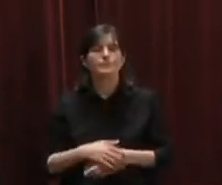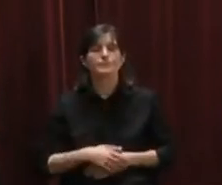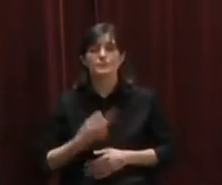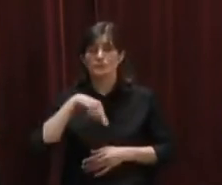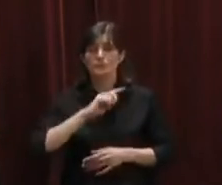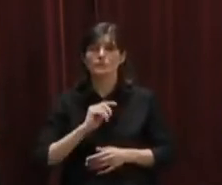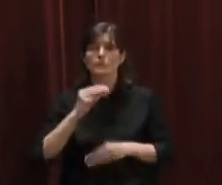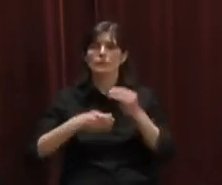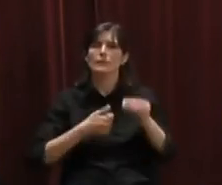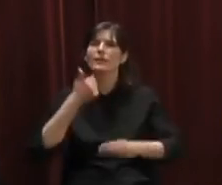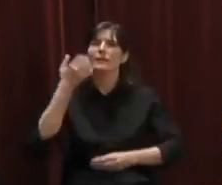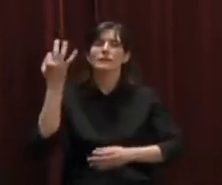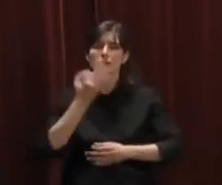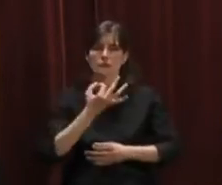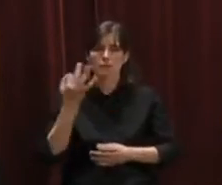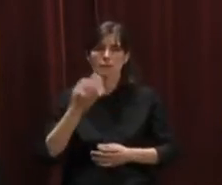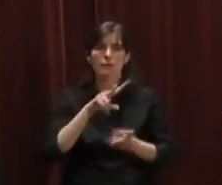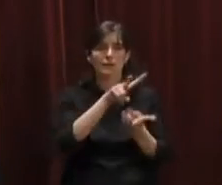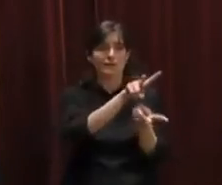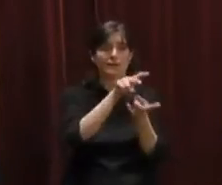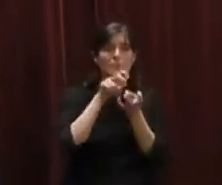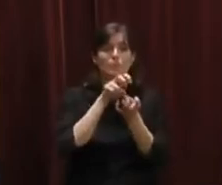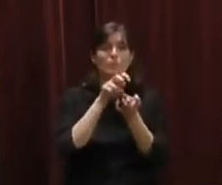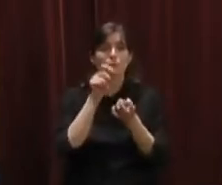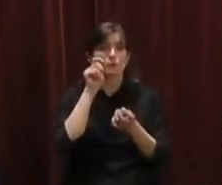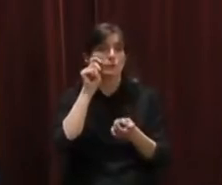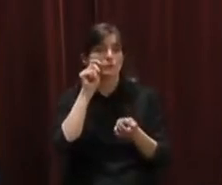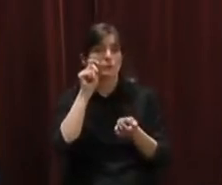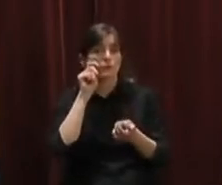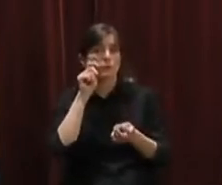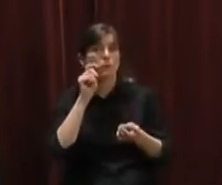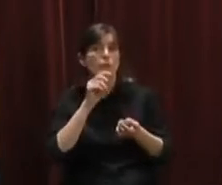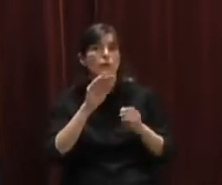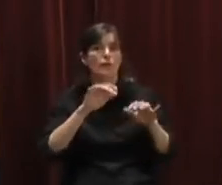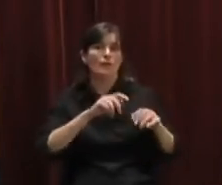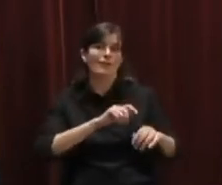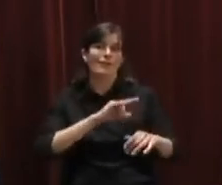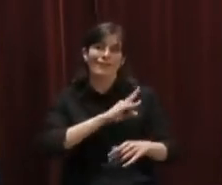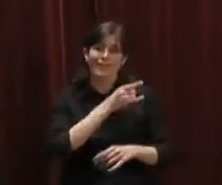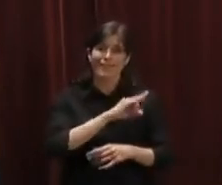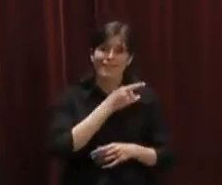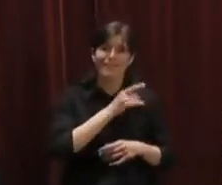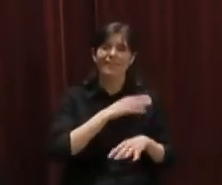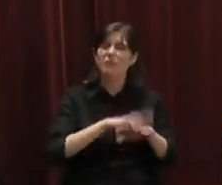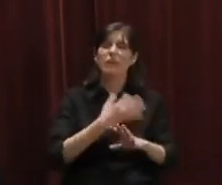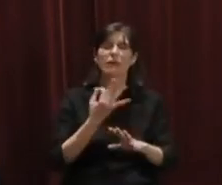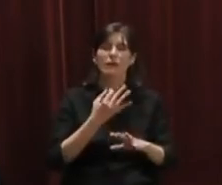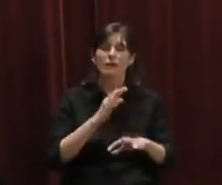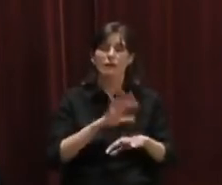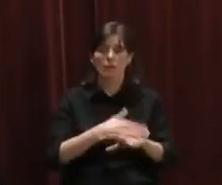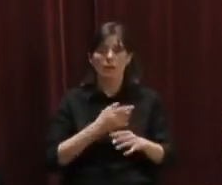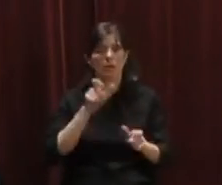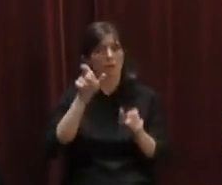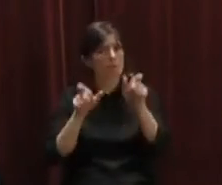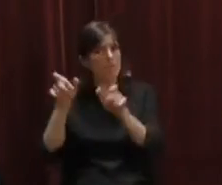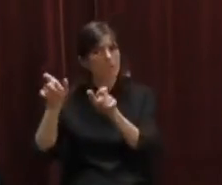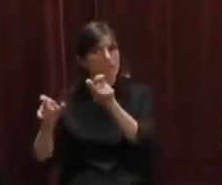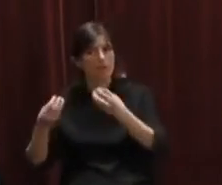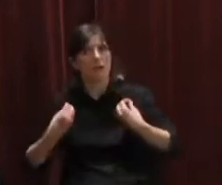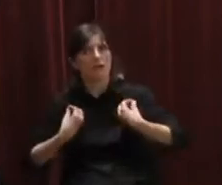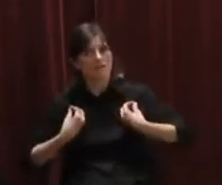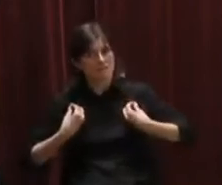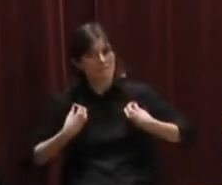que recapta una petita quantitat per després millorar la vida de les persones i també tenir cura i